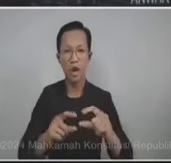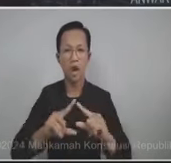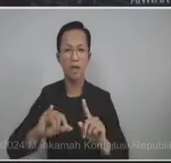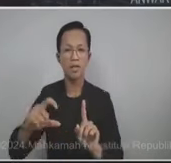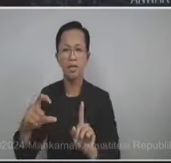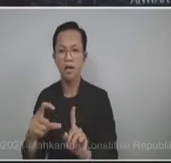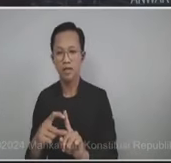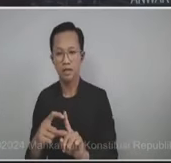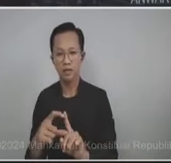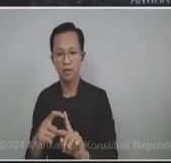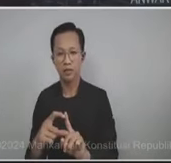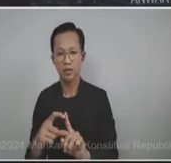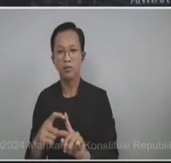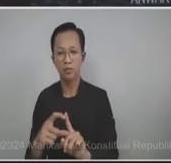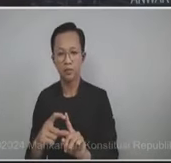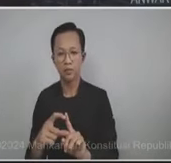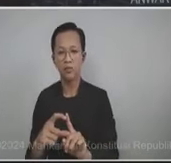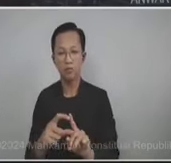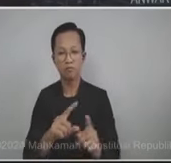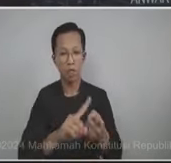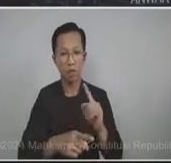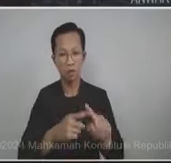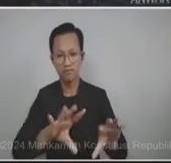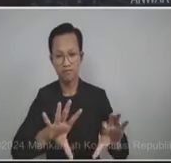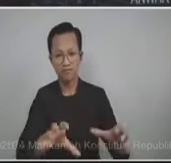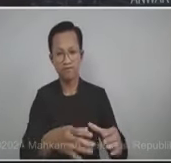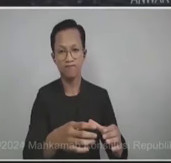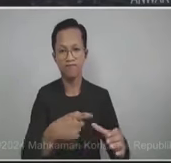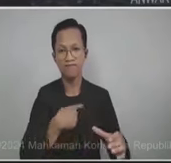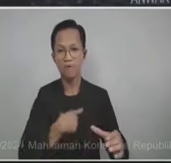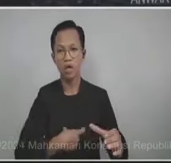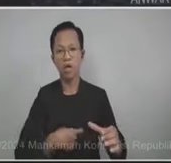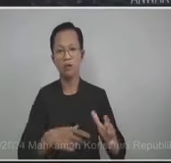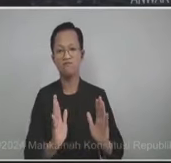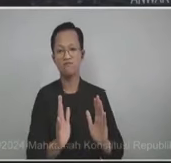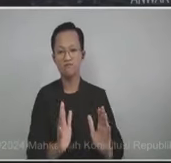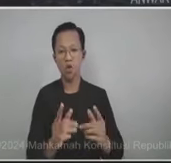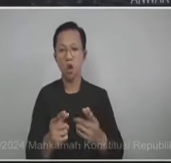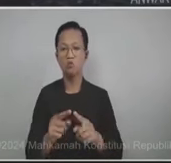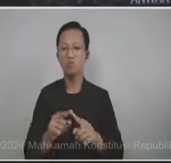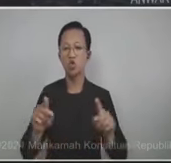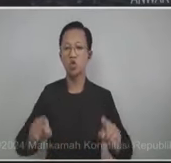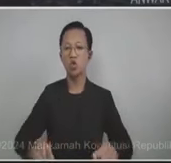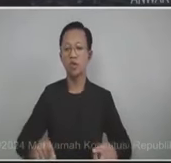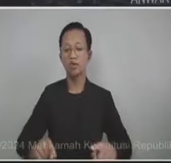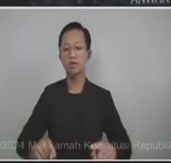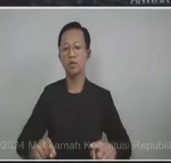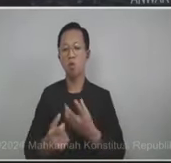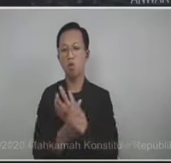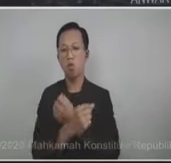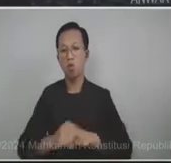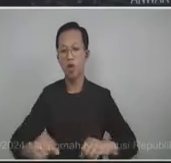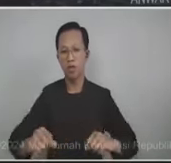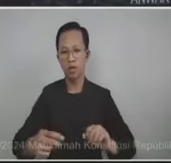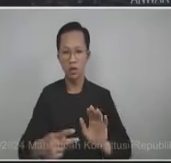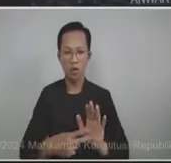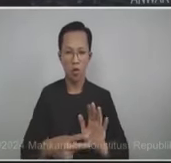Said Salahuddin M.H dan kawan-kawan dan surat kuasa bernomor